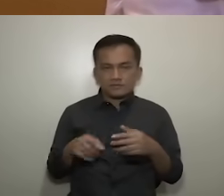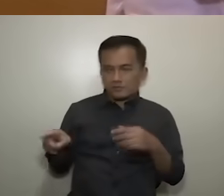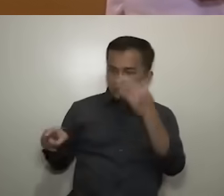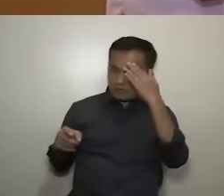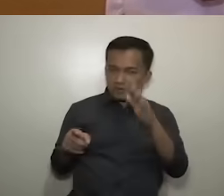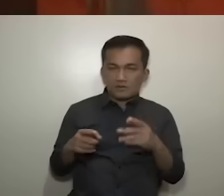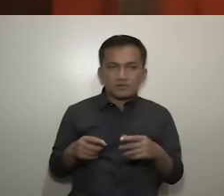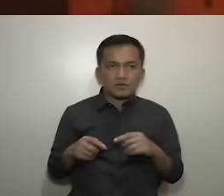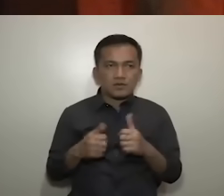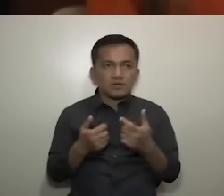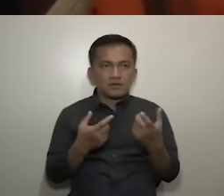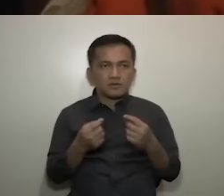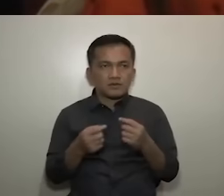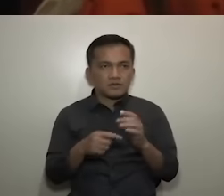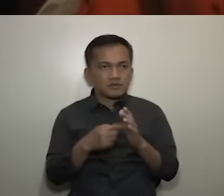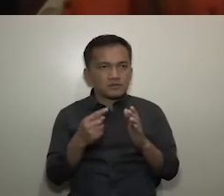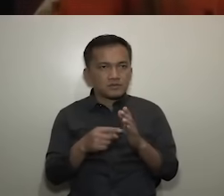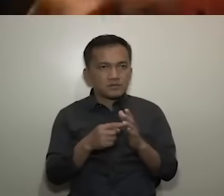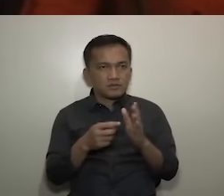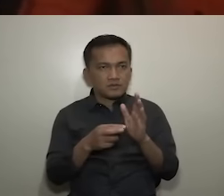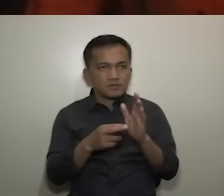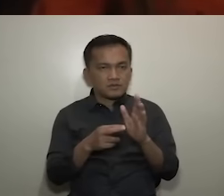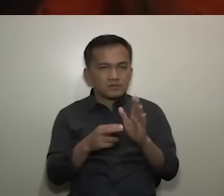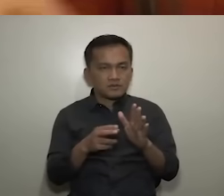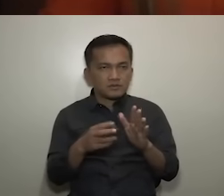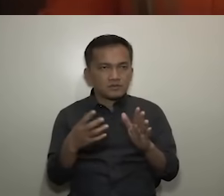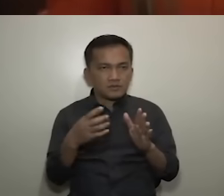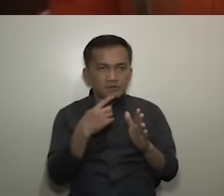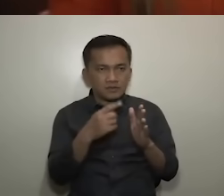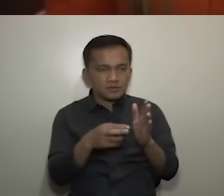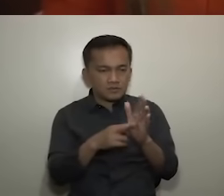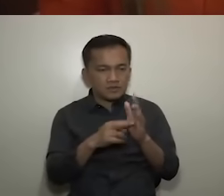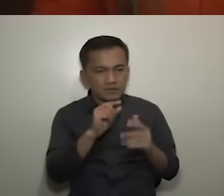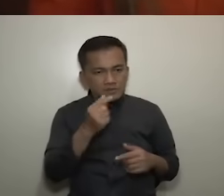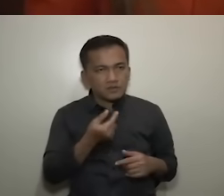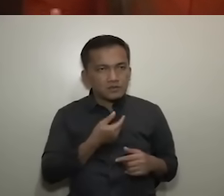po. Paano? Minsan pag may mga request siya, kasi pag nagtanong po ako ng